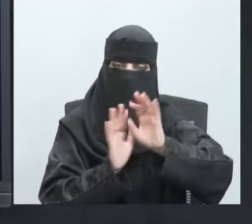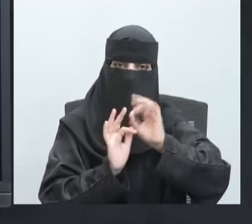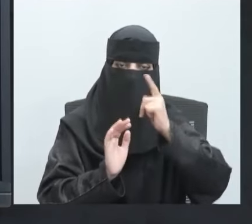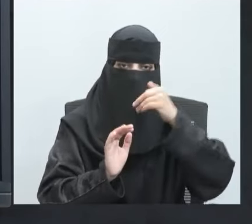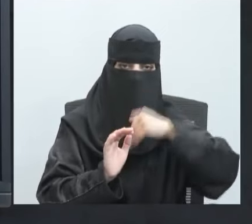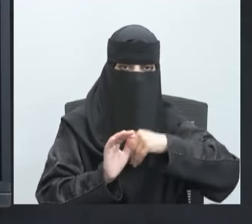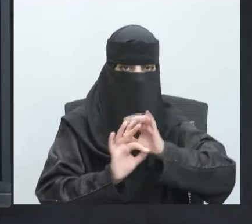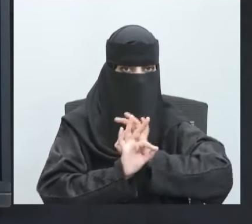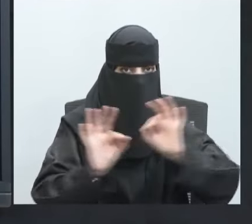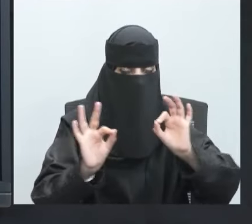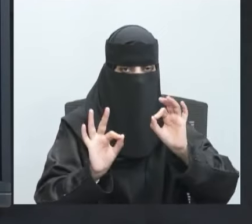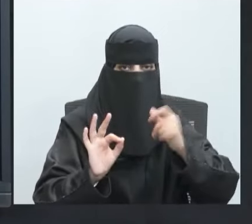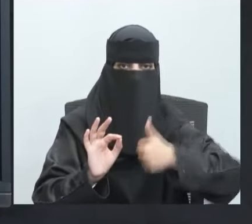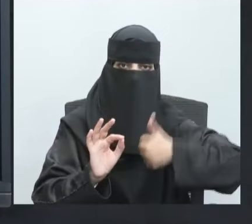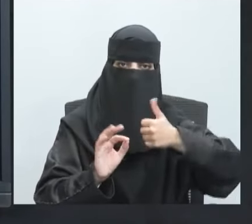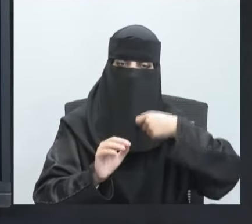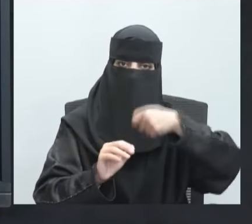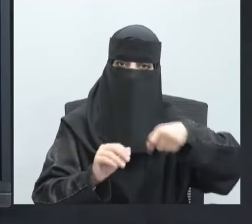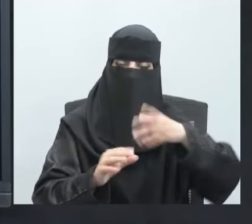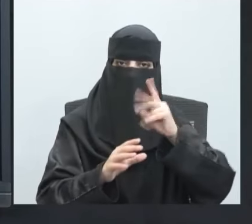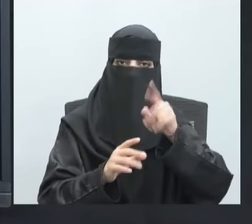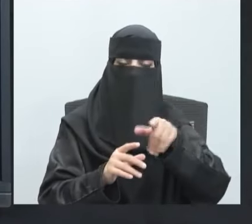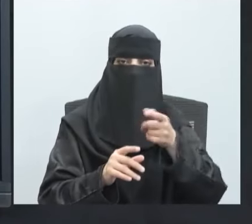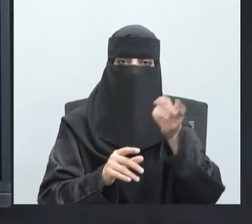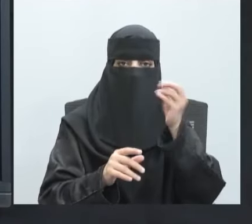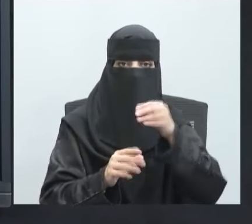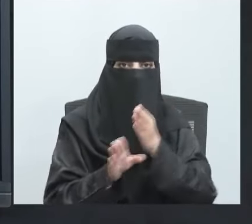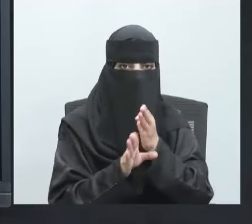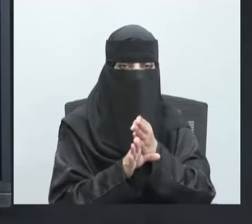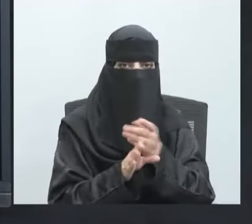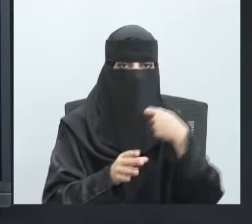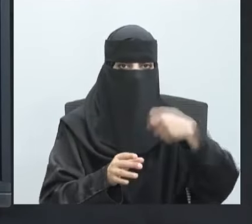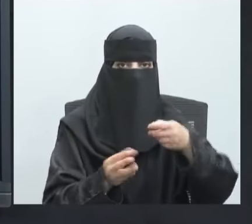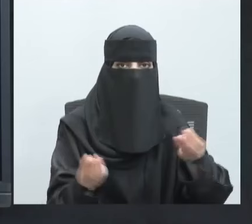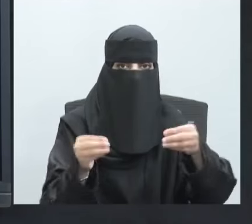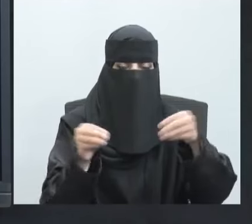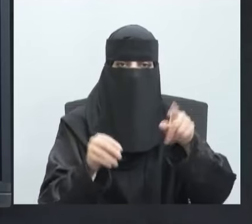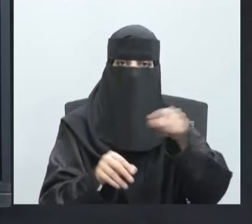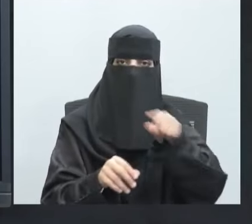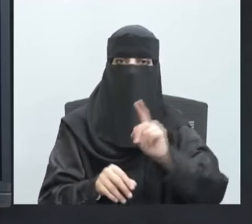الاساسيه وبعض الرغبات التي لديك ولا يكن لديك سلوكيات شرائيه